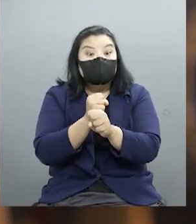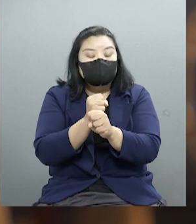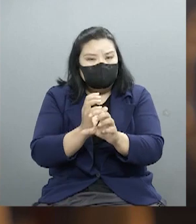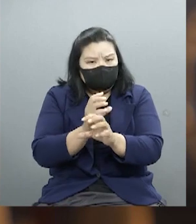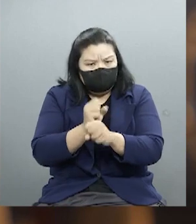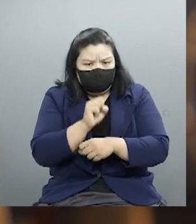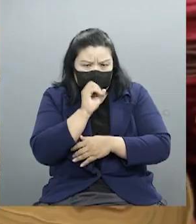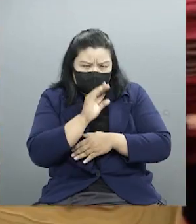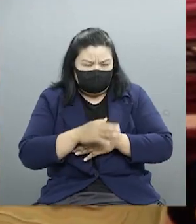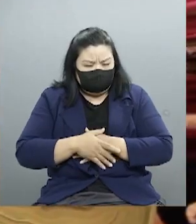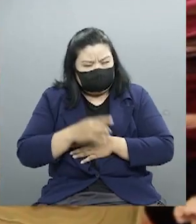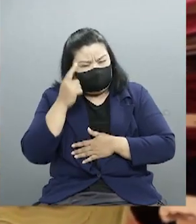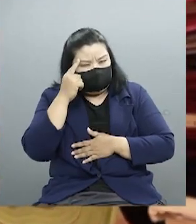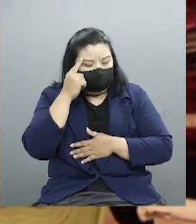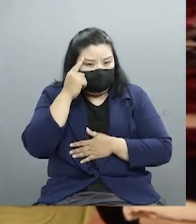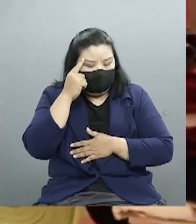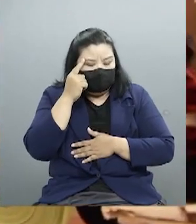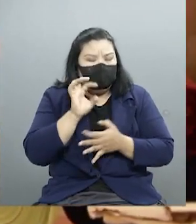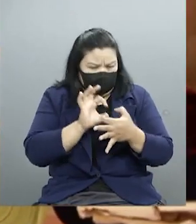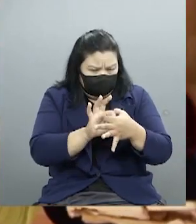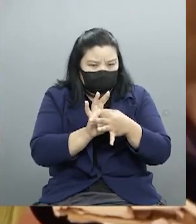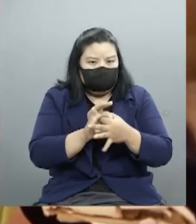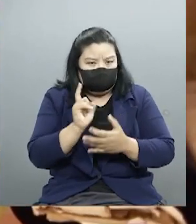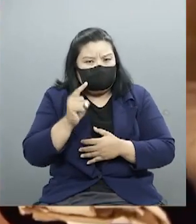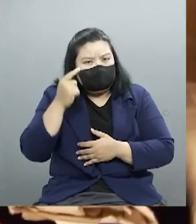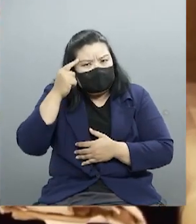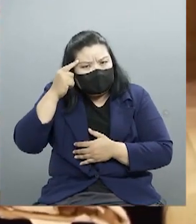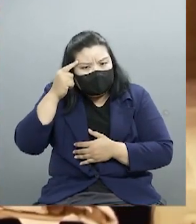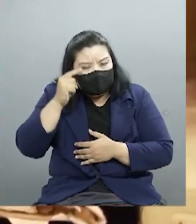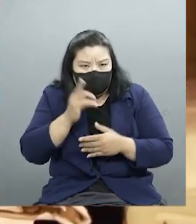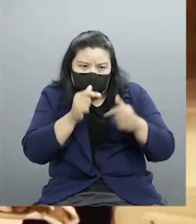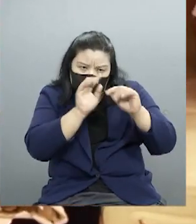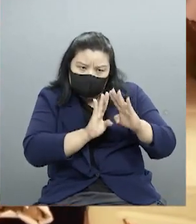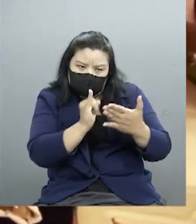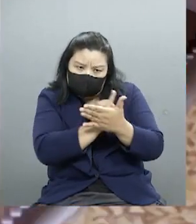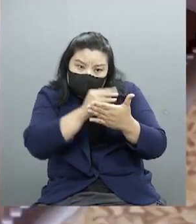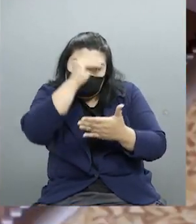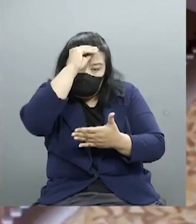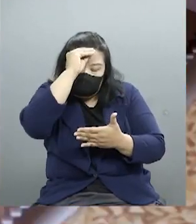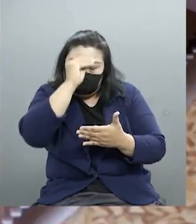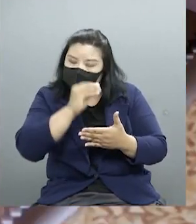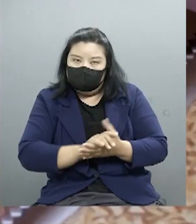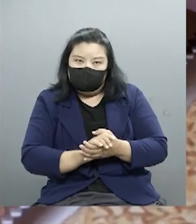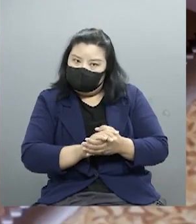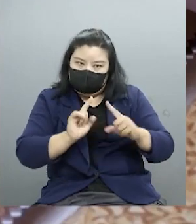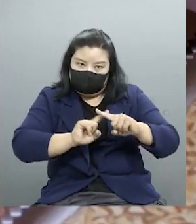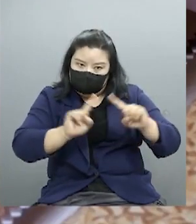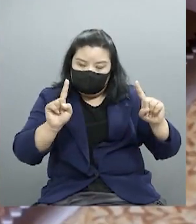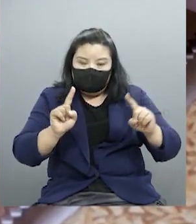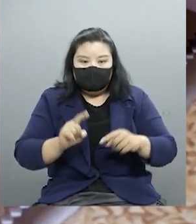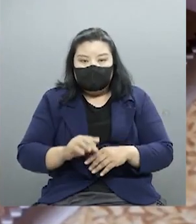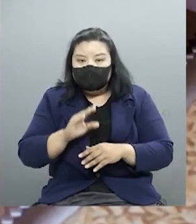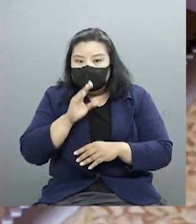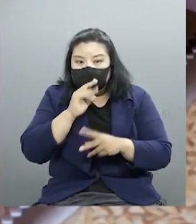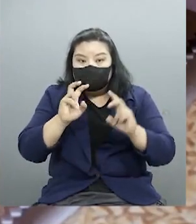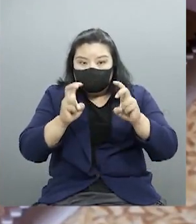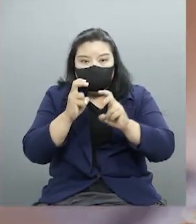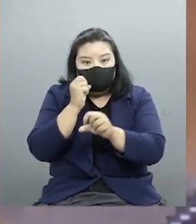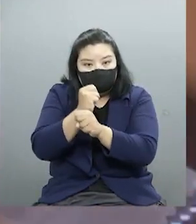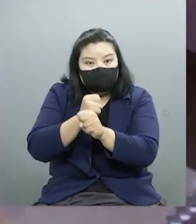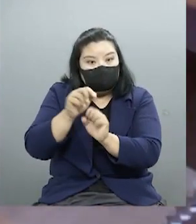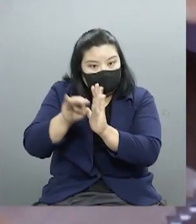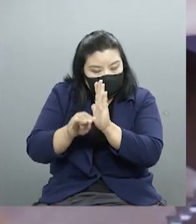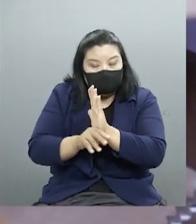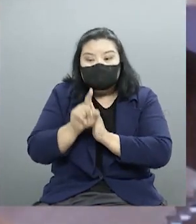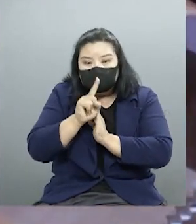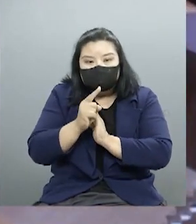ที่ออกมาเนี่ยค่อนข้างกังวลอยู่ว่ามันจะส่งผลกับความเข้าใจของดีไซเนอร์ก็พอทำคอนเทนต์แล้วเนี่ยอาจจะต้องมาปรึกษากับนักวิช